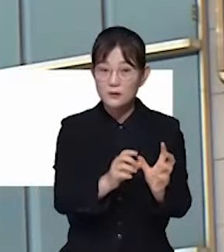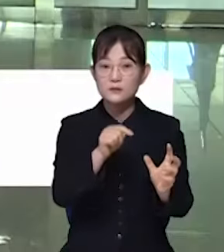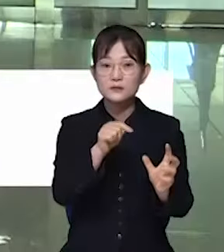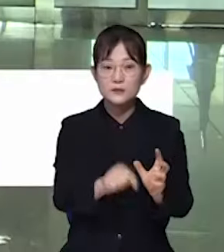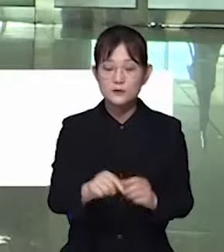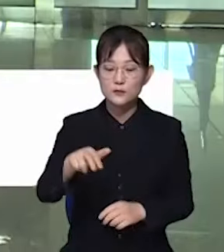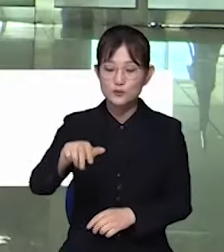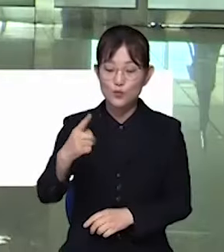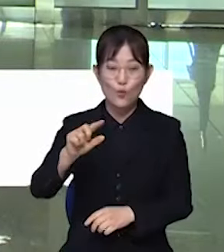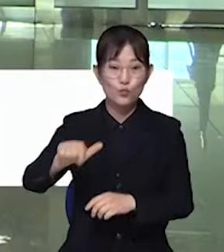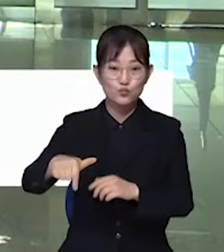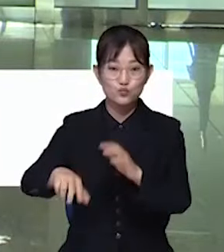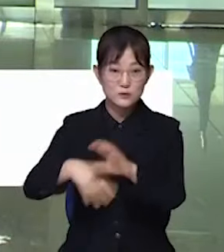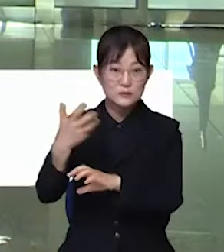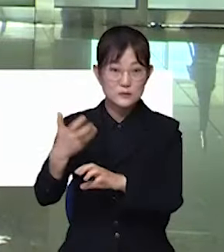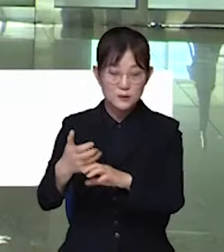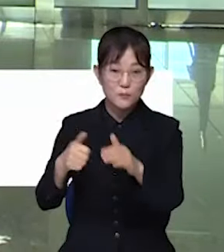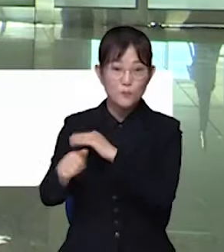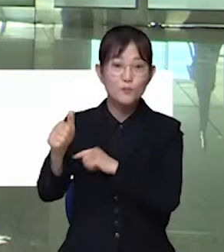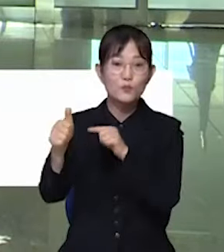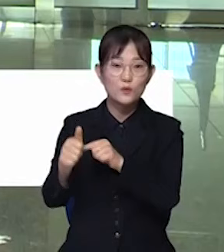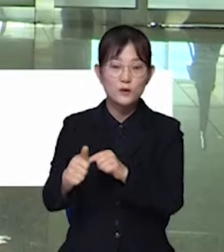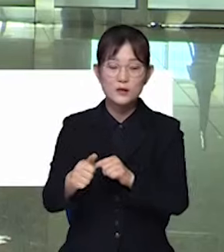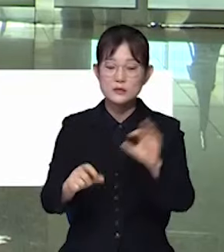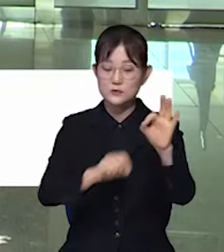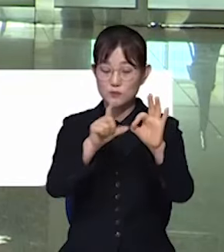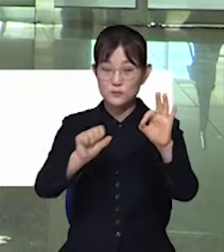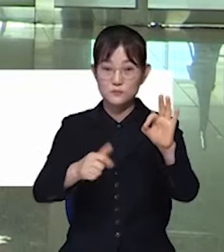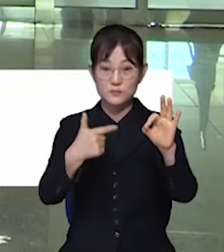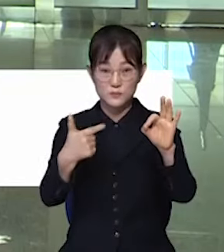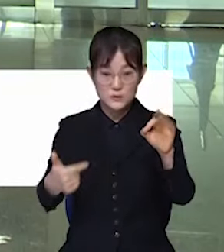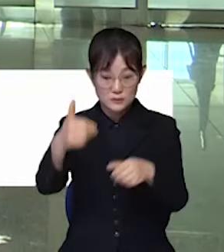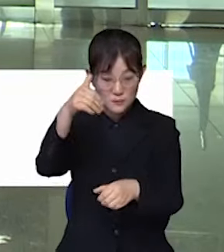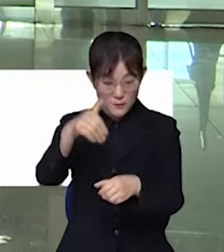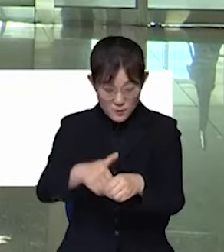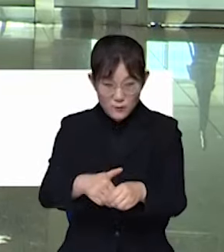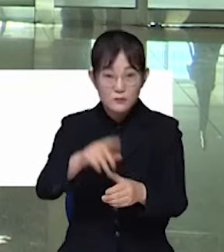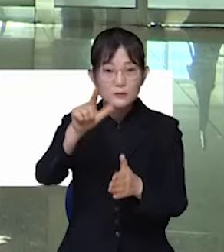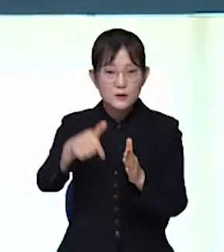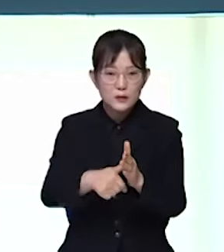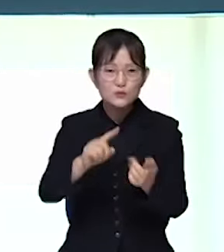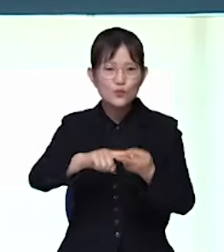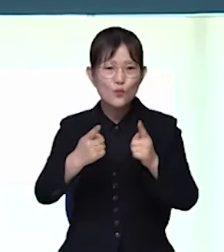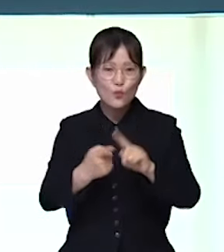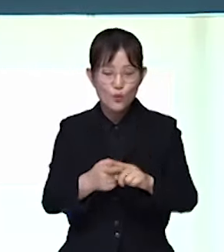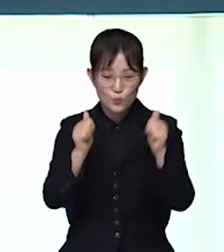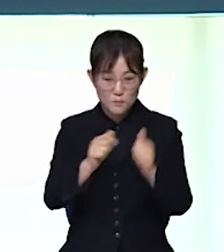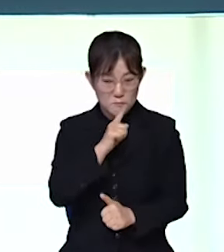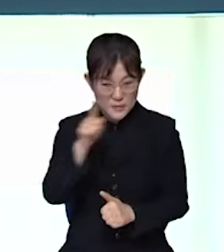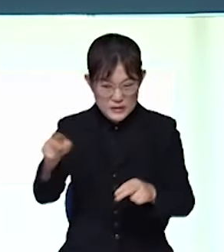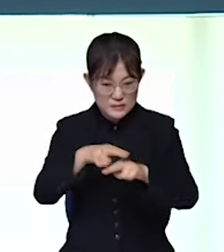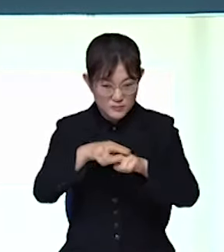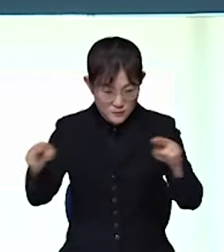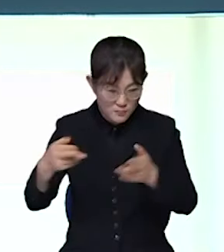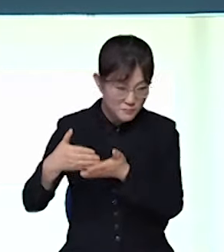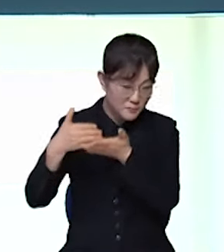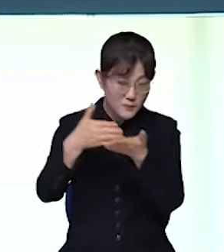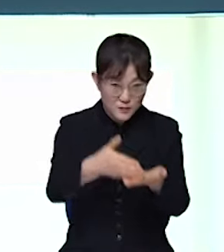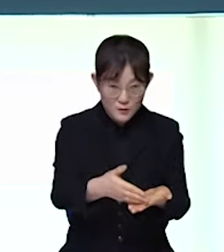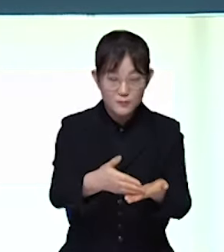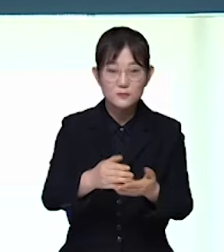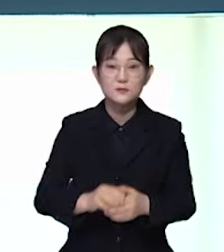전남도당은 조국혁신당 대표가 10·16 재보궐선거와 관련해 상호 제기한 고소고발을 취하하자고